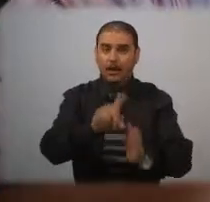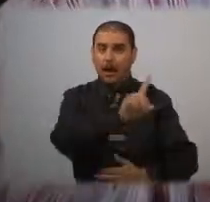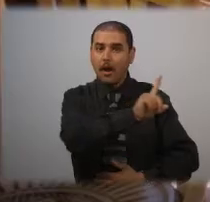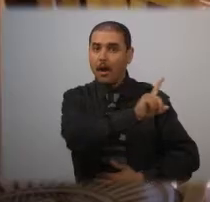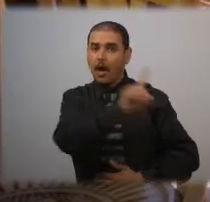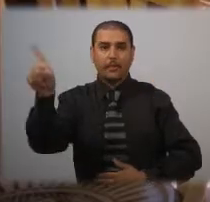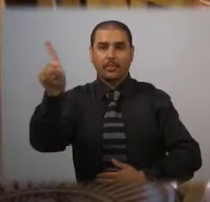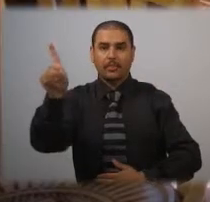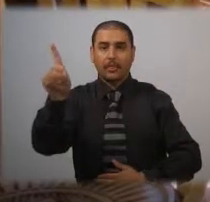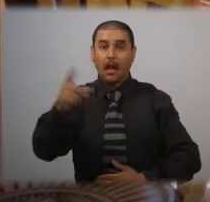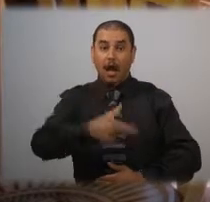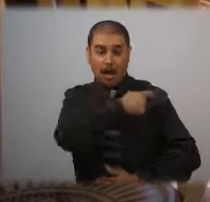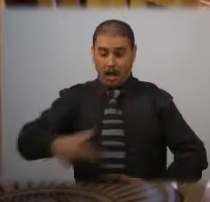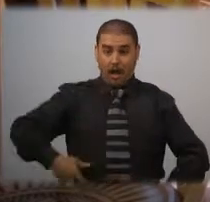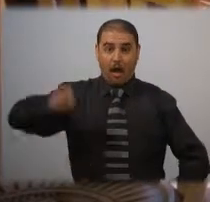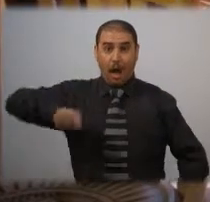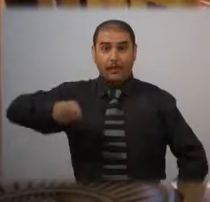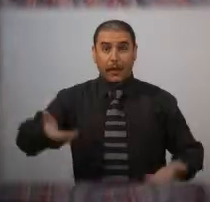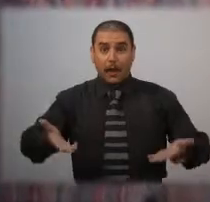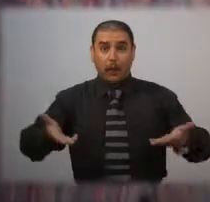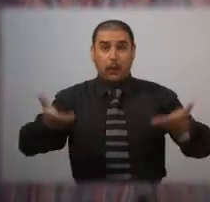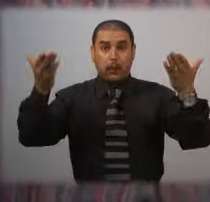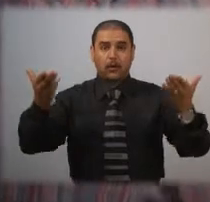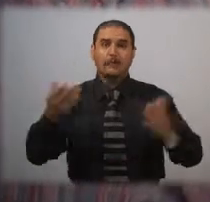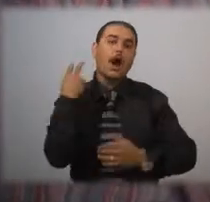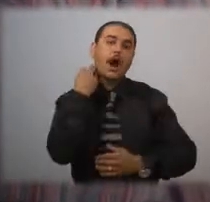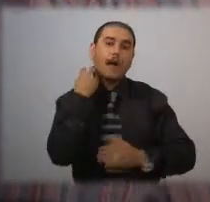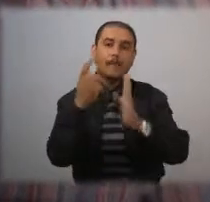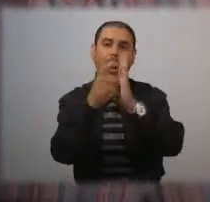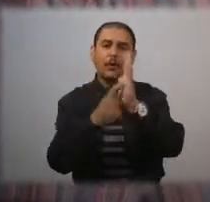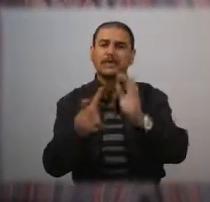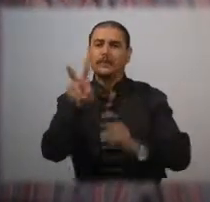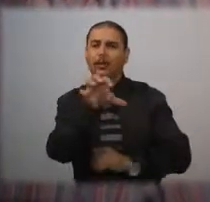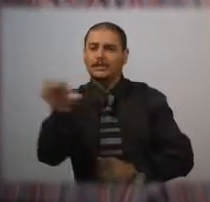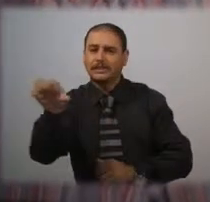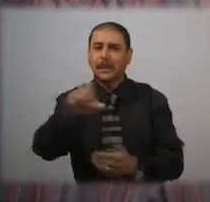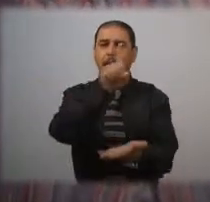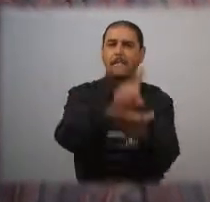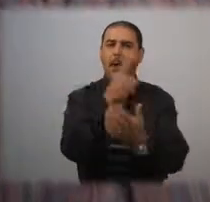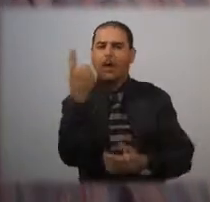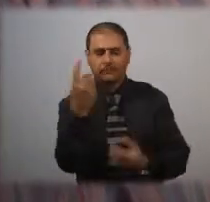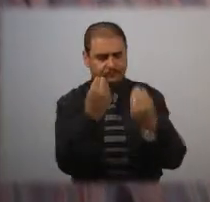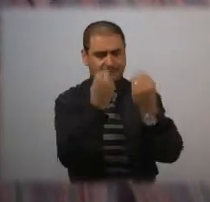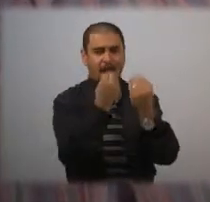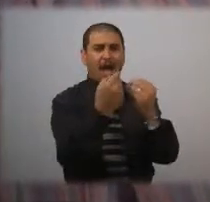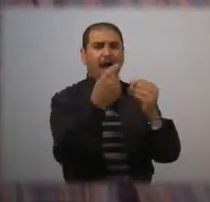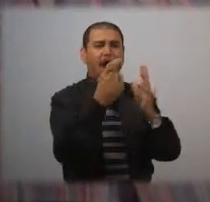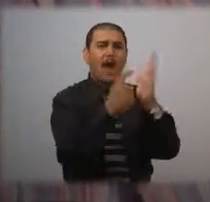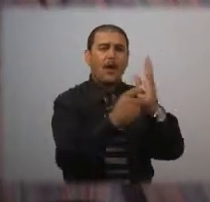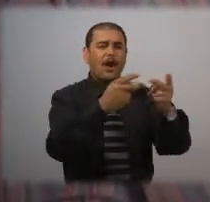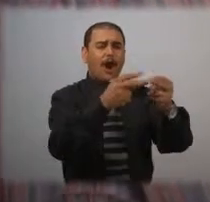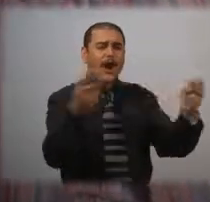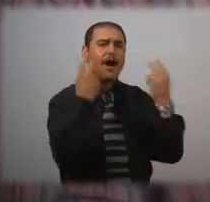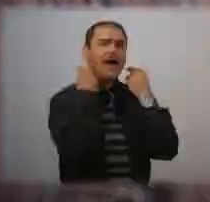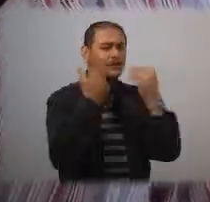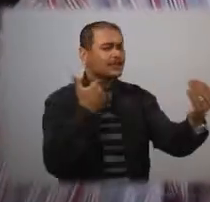حتى القضاء يا سيدي القضاء ما حدا له عليهم كلمه هاي نصوص الدستور الاردني رقم 97 و101 اذا 97 101 2004 قانون